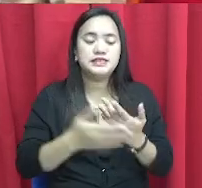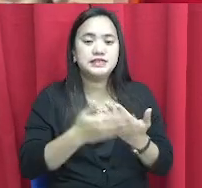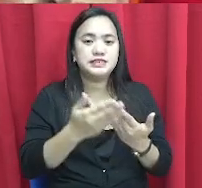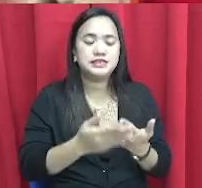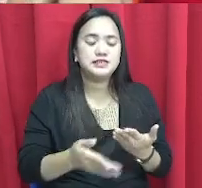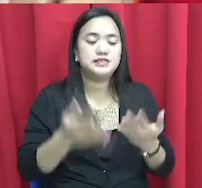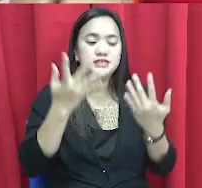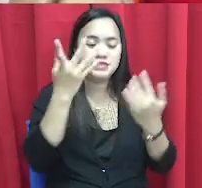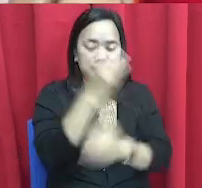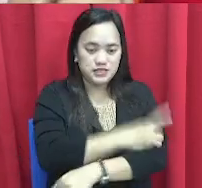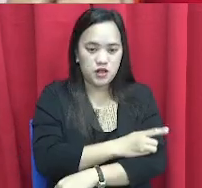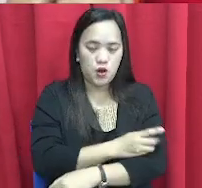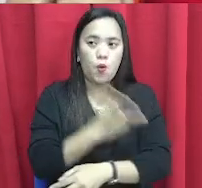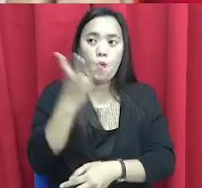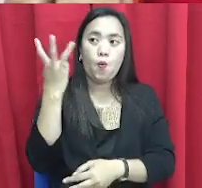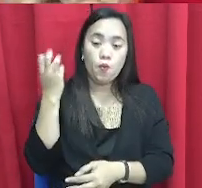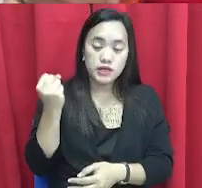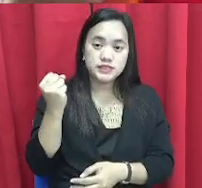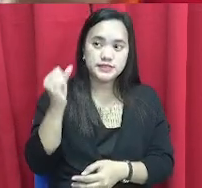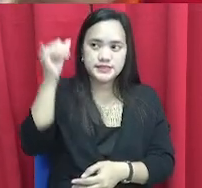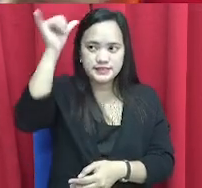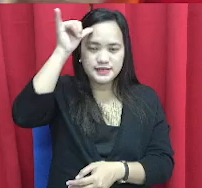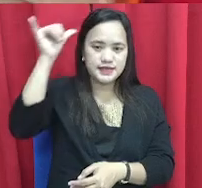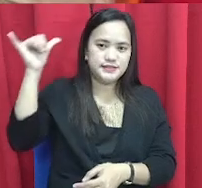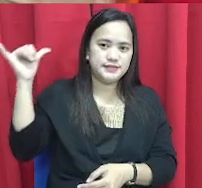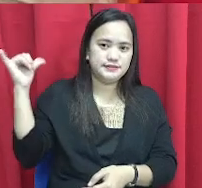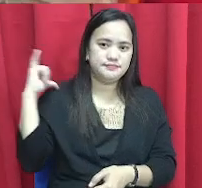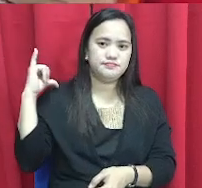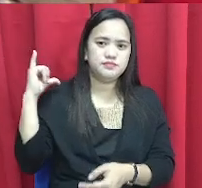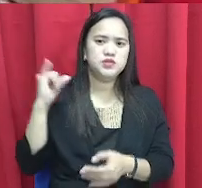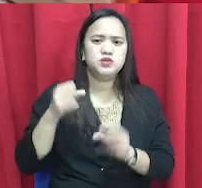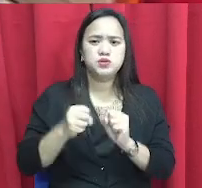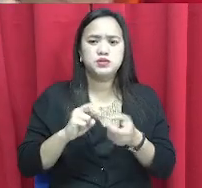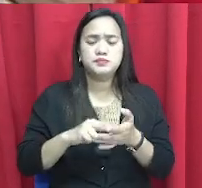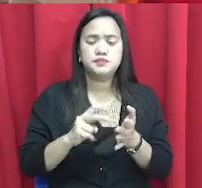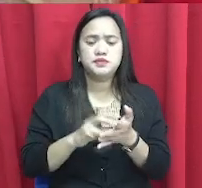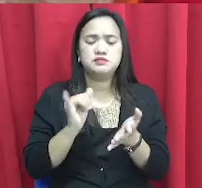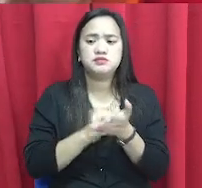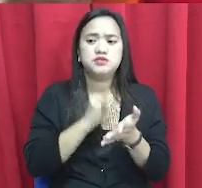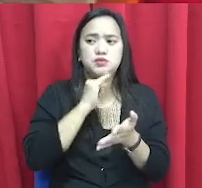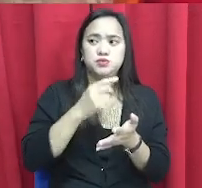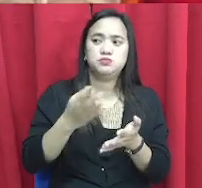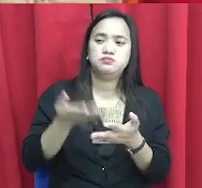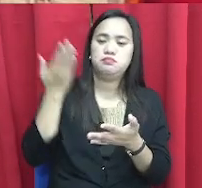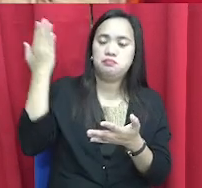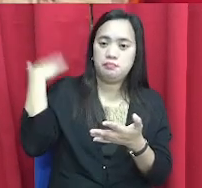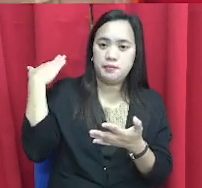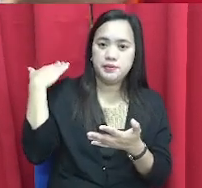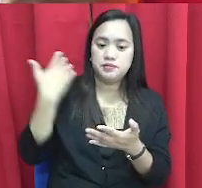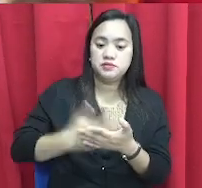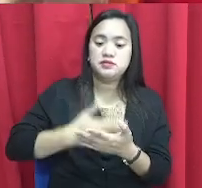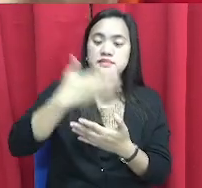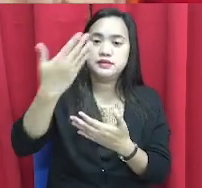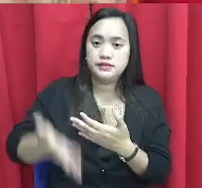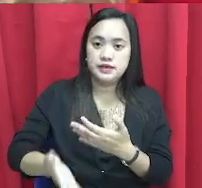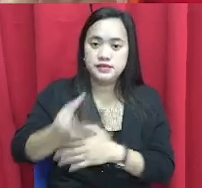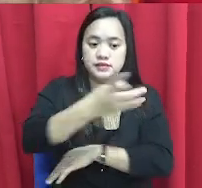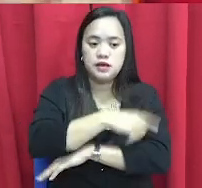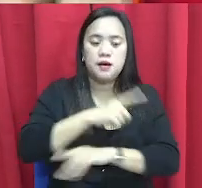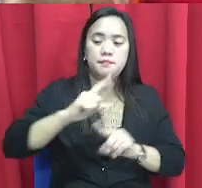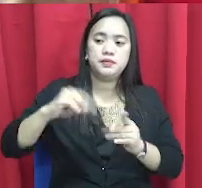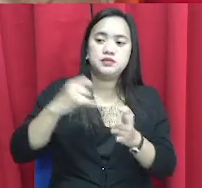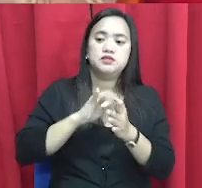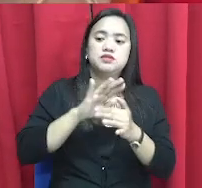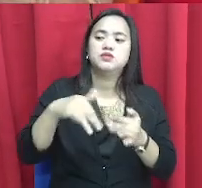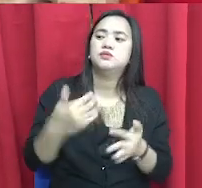was yesterday Amen so hindi po yung bukas Hindi po yun ang susunod na araw kti ung kahapon na na-accomplish